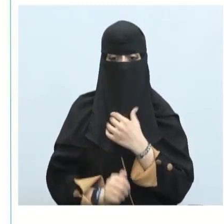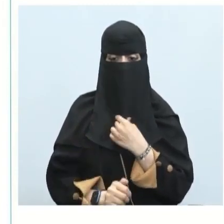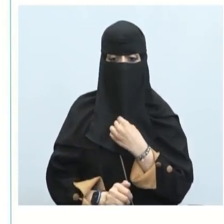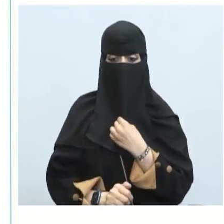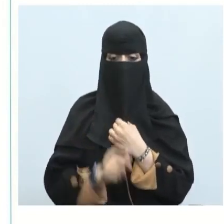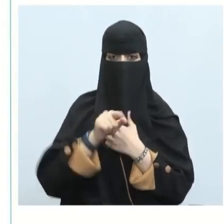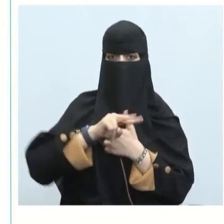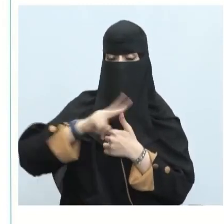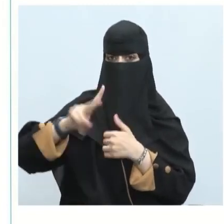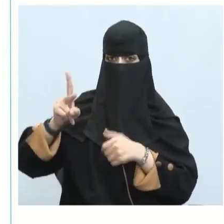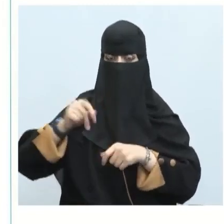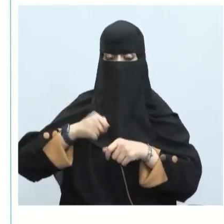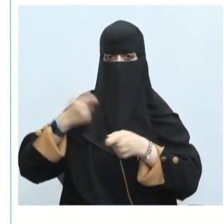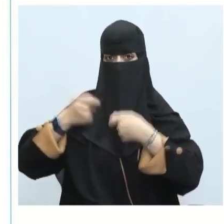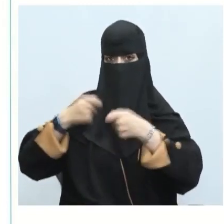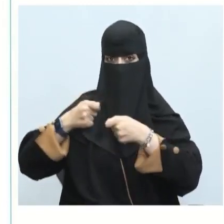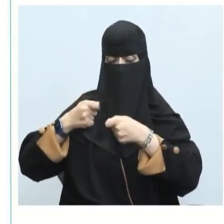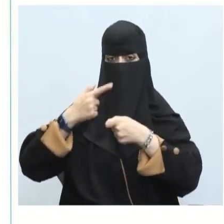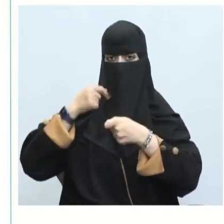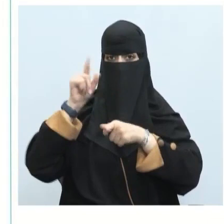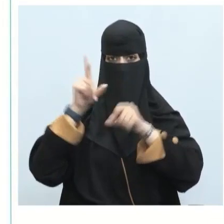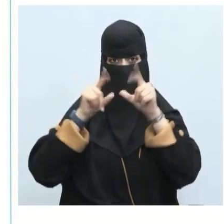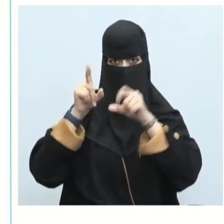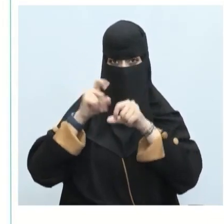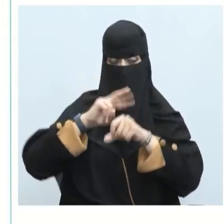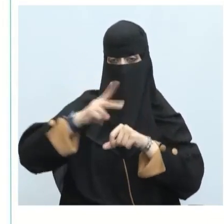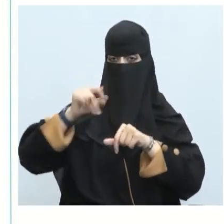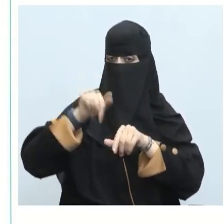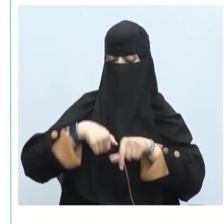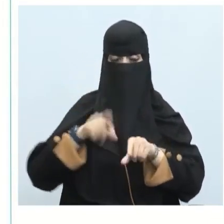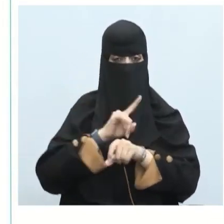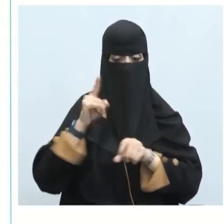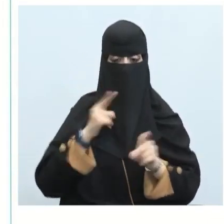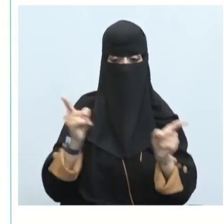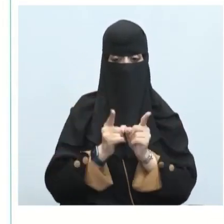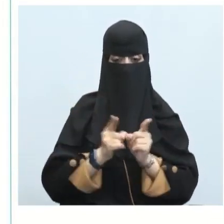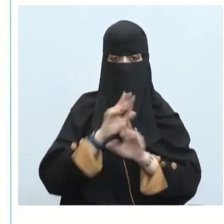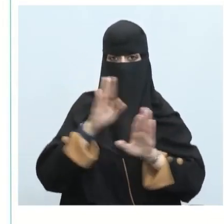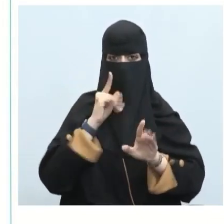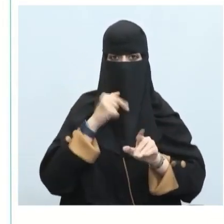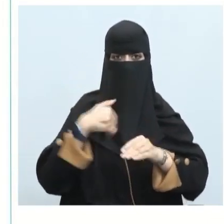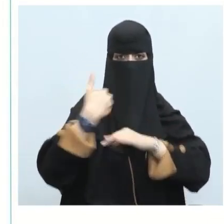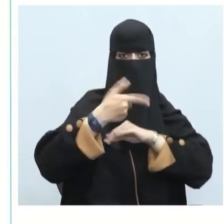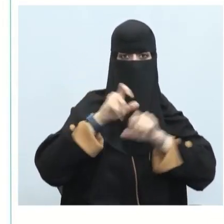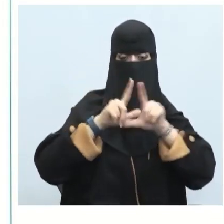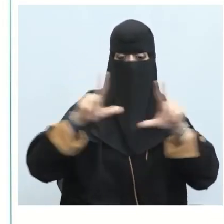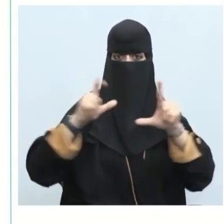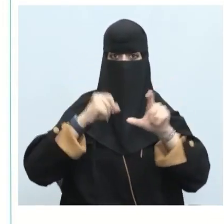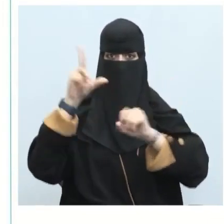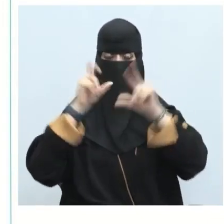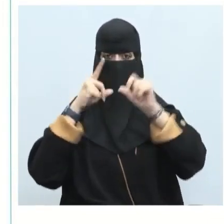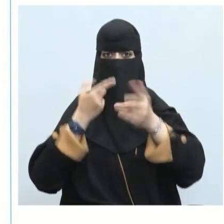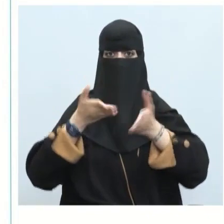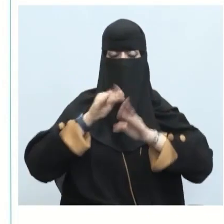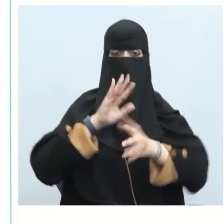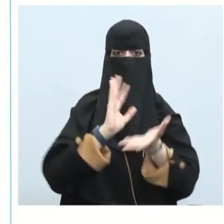الامن انواع التسويق الكتروني لا يقتصر الامر على التسويق عبر المواقع الالكترونيه بل